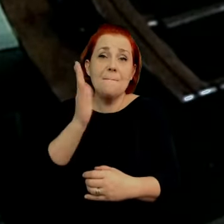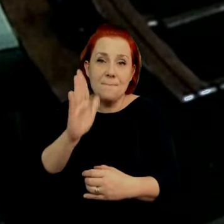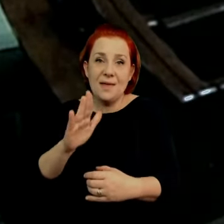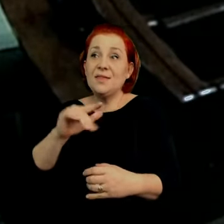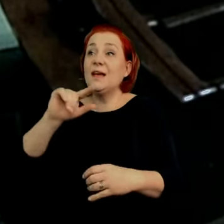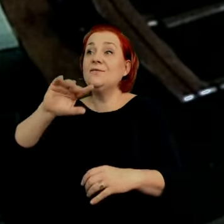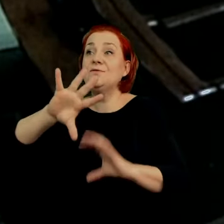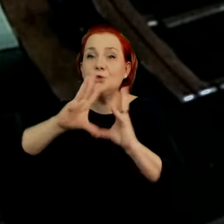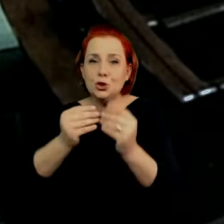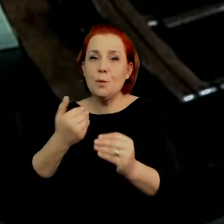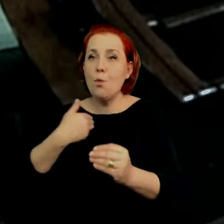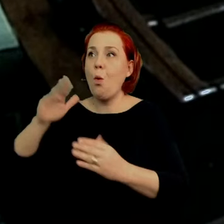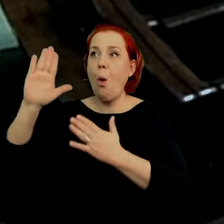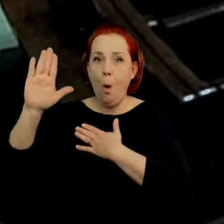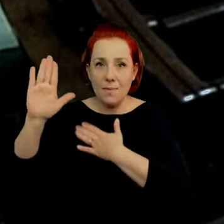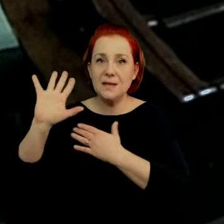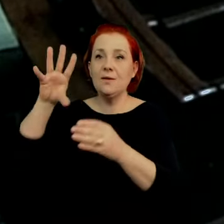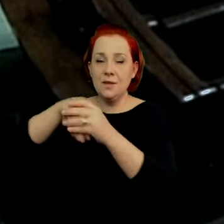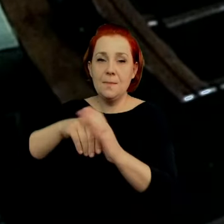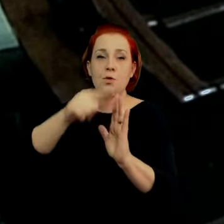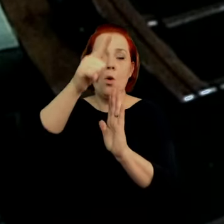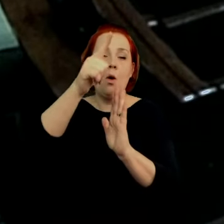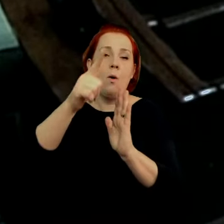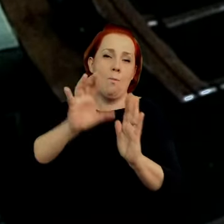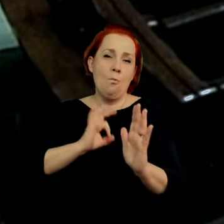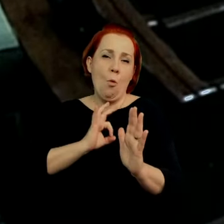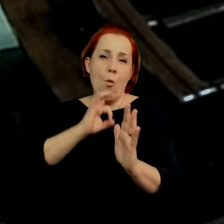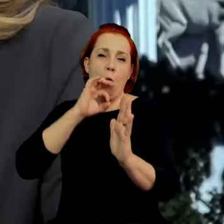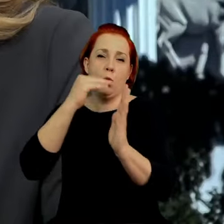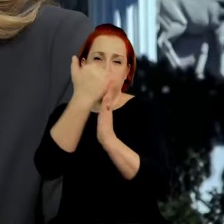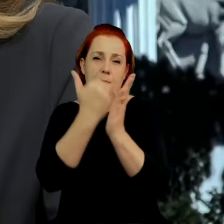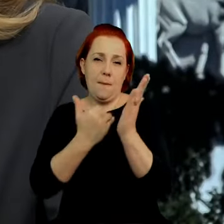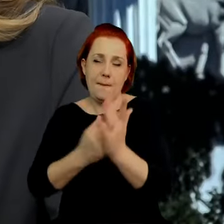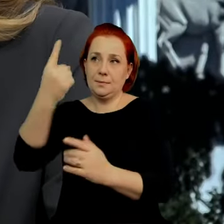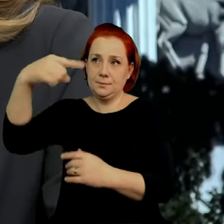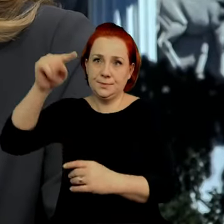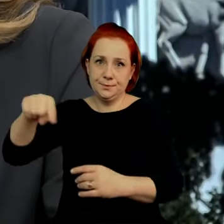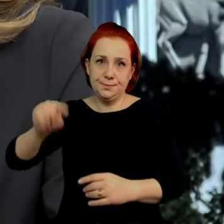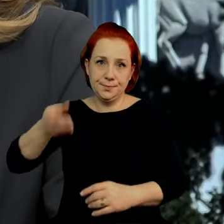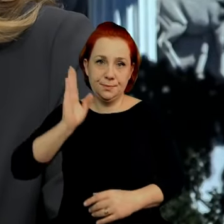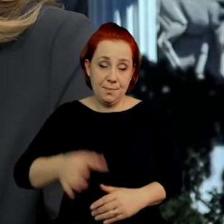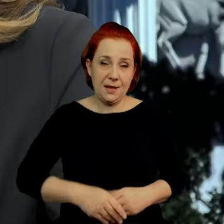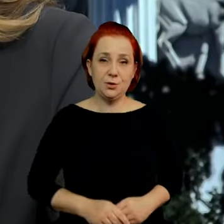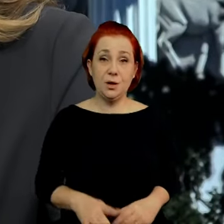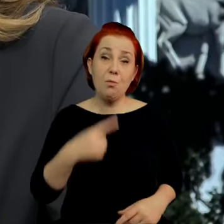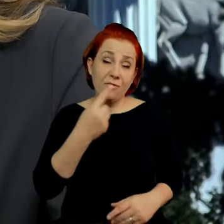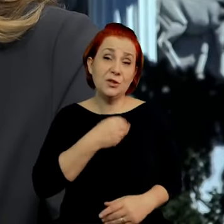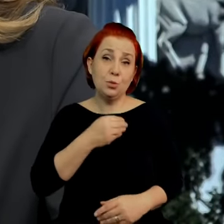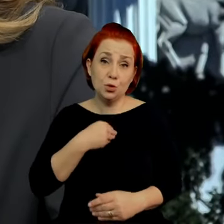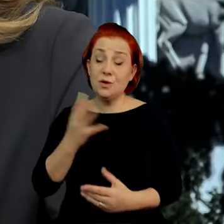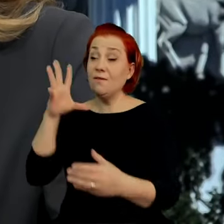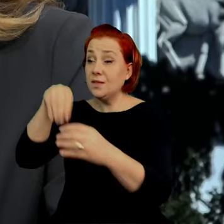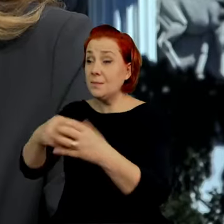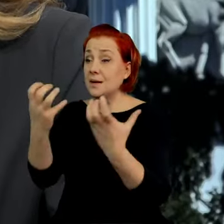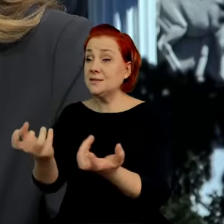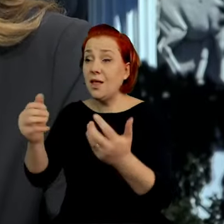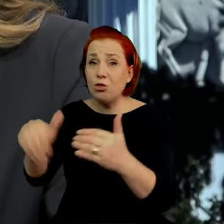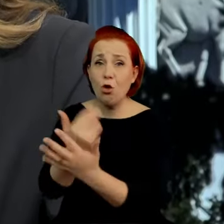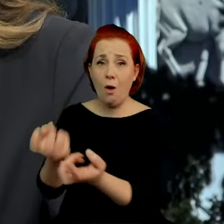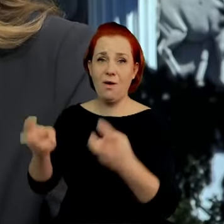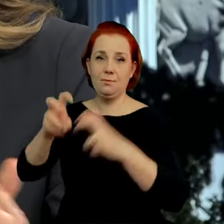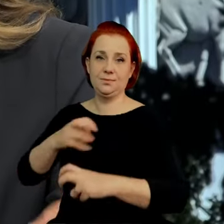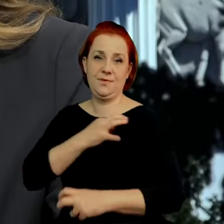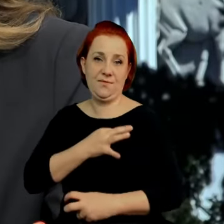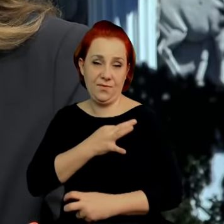wchodziłam do Sejmu z tych list lewicy. Powiedziałam uczciwie, idę tworzyć nowe ugrupowanie. Byłam zawsze po stronie